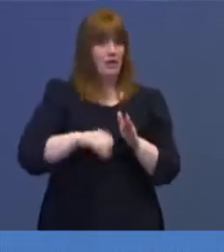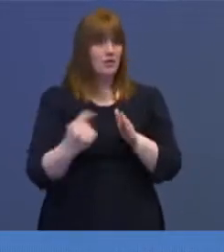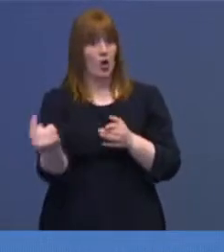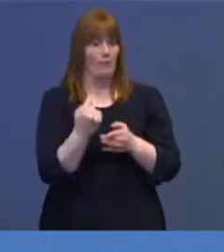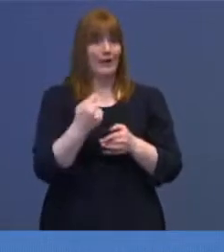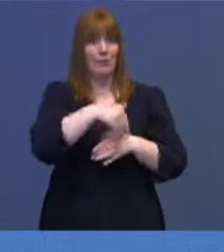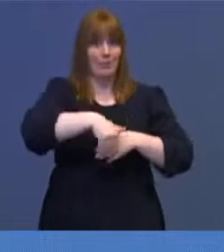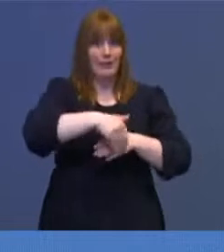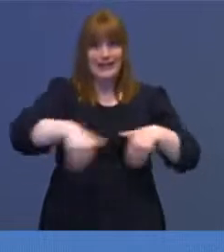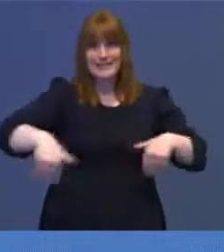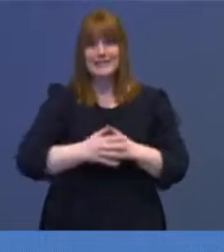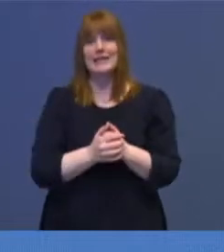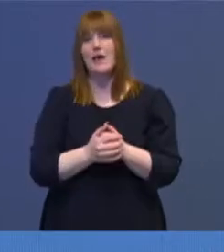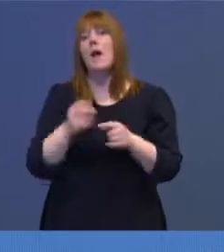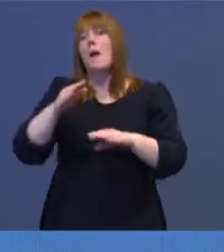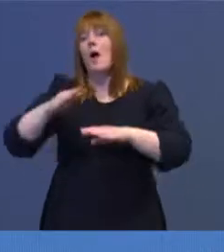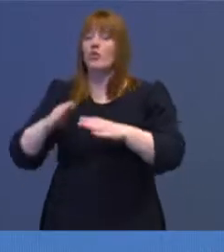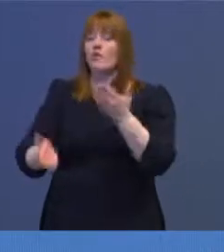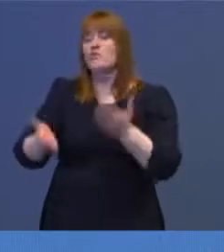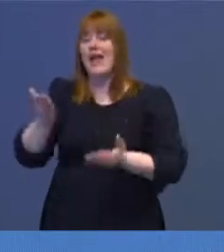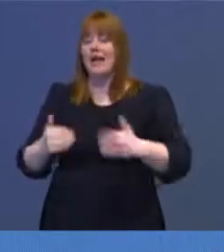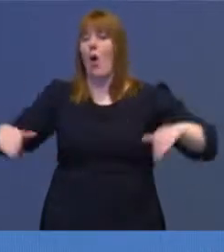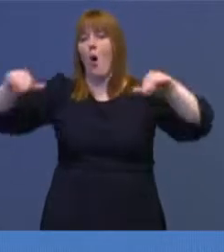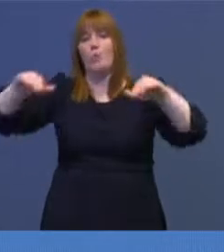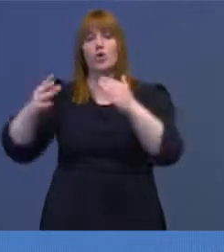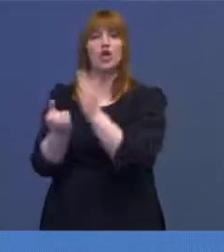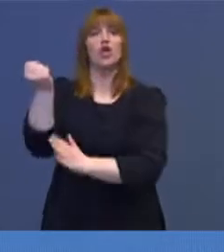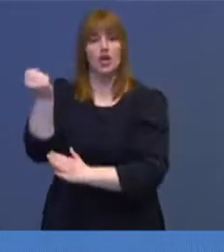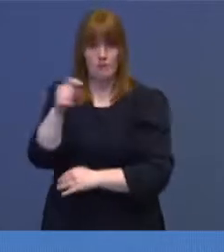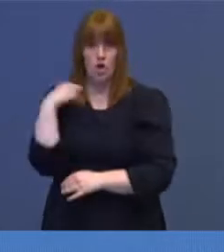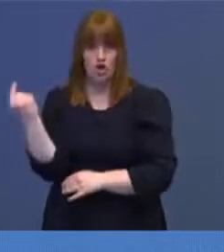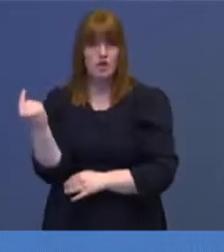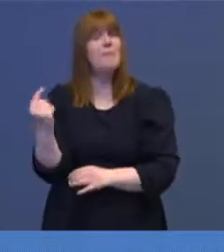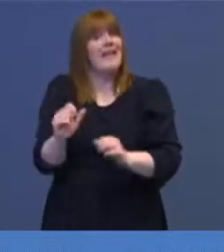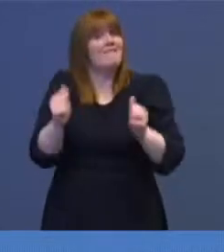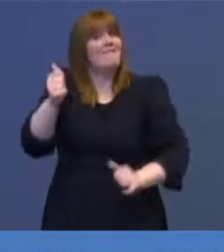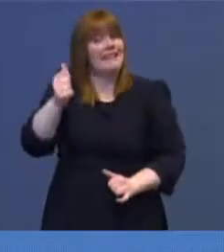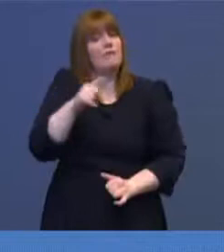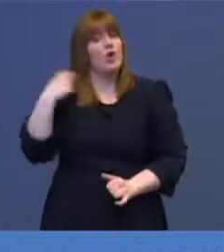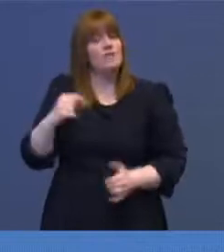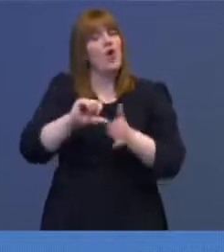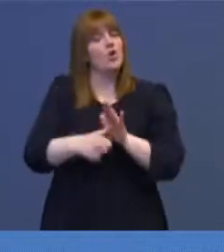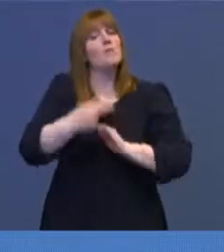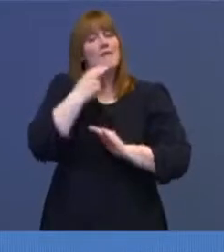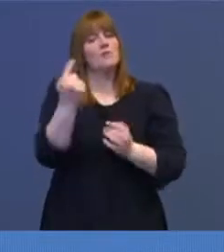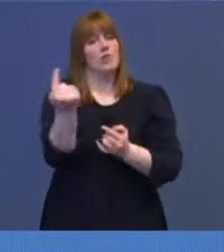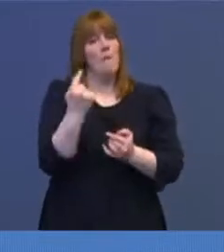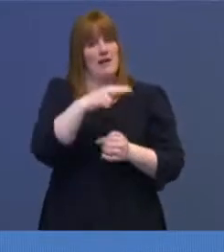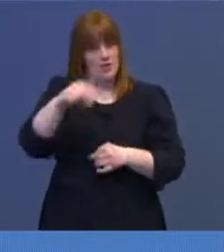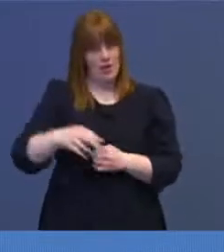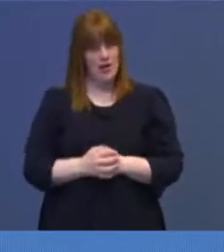en grense opp mot den nytten vi får ut av det. Men regjeringen har vært veldig opptatt av at vi skal ha kontroll med hvem som kommer til Norge. Derfor har vi